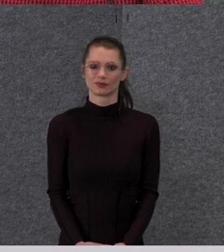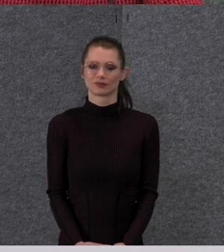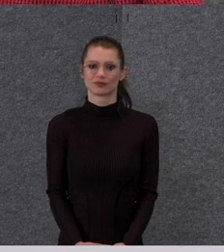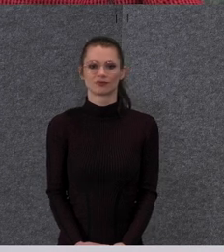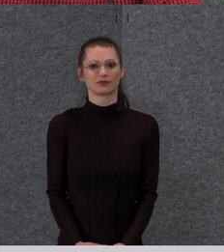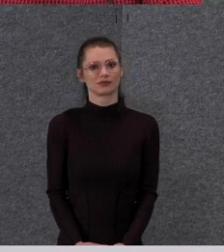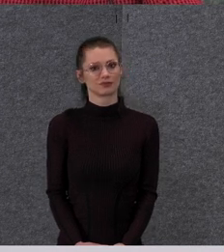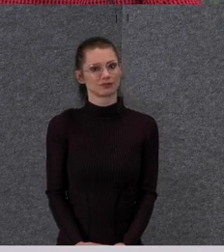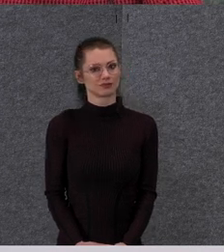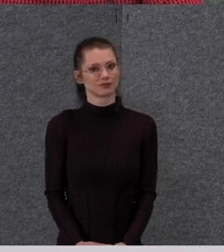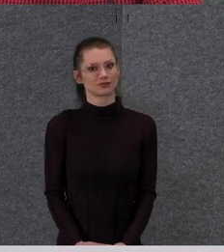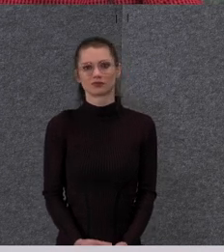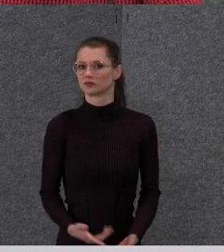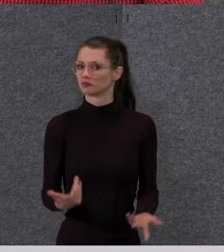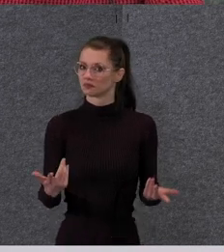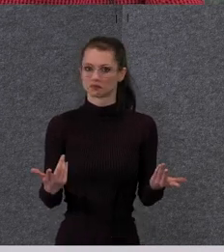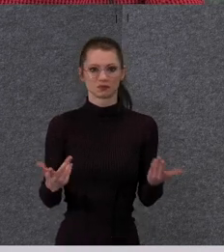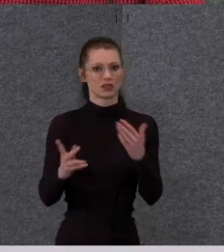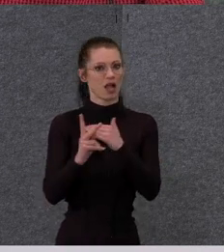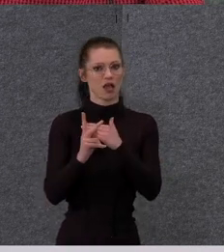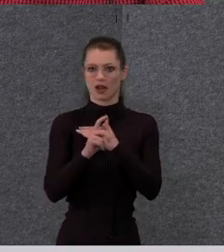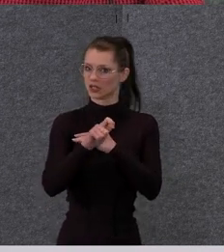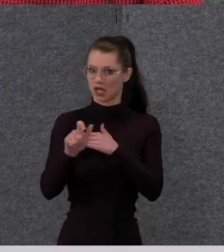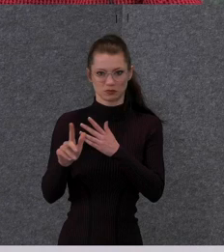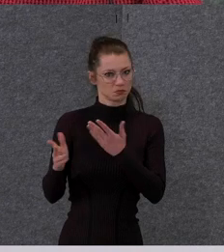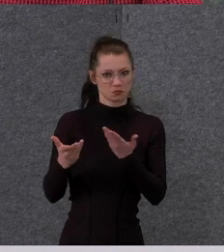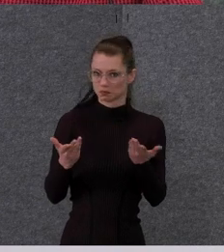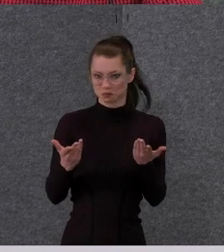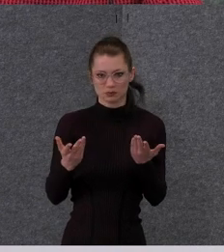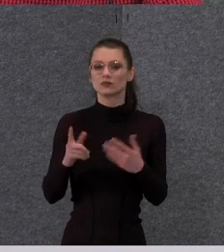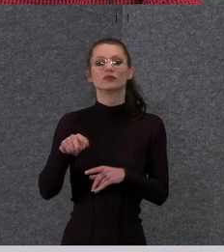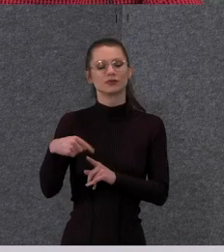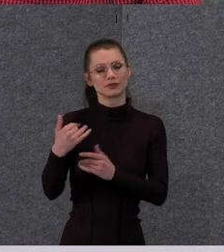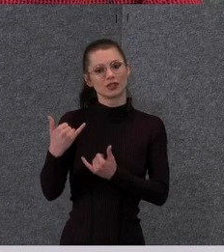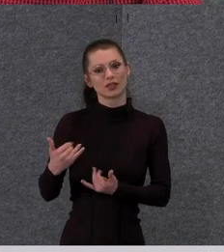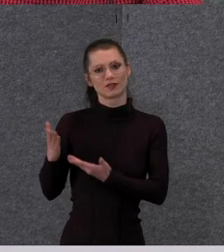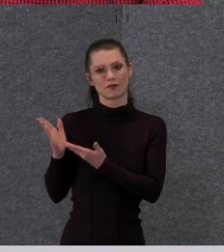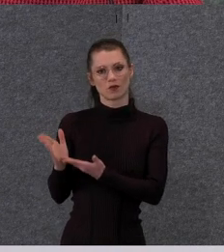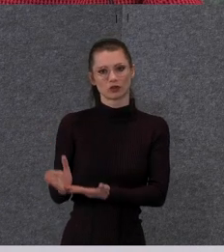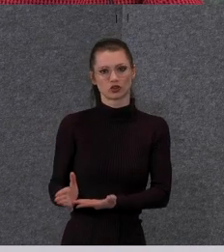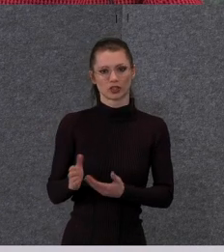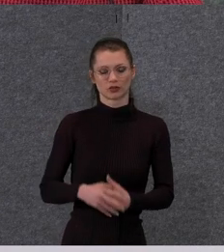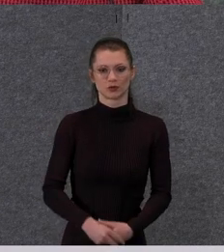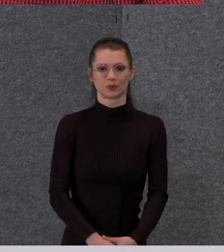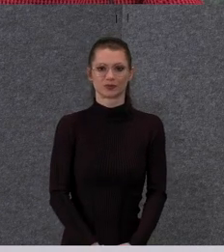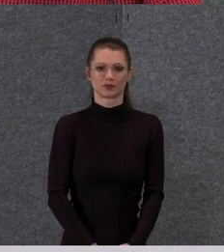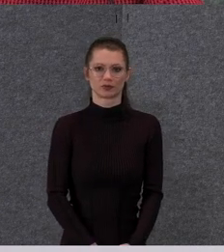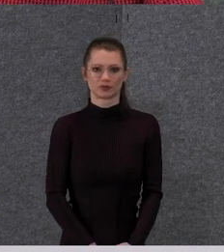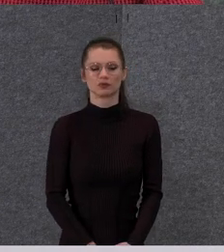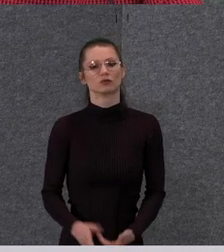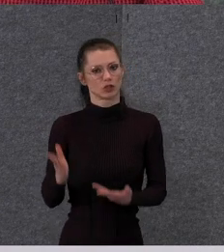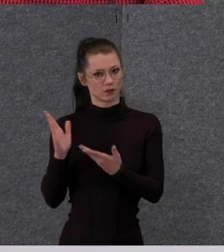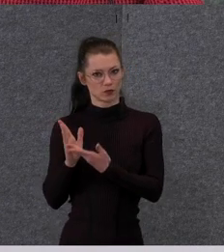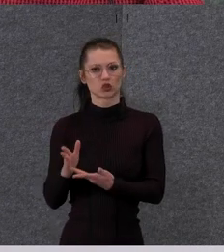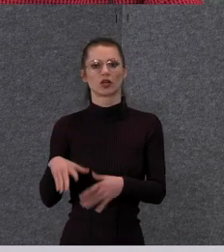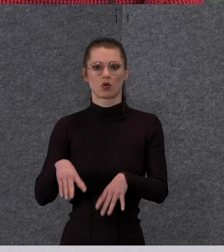Uns wird mitgeteilt, dass es keine weiteren Kandidaturen gibt, sodass wir direkt in die Vorstellung der Kandidaten einsteigen